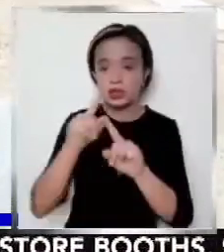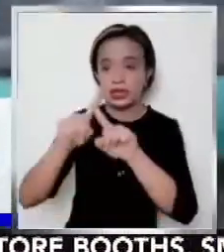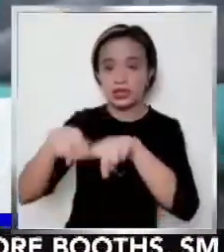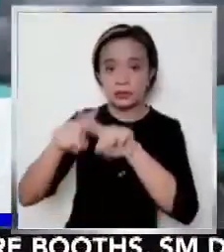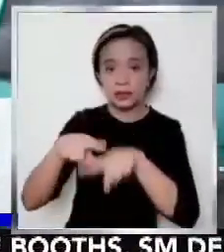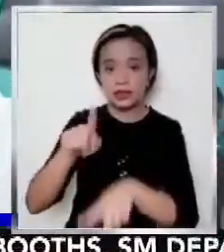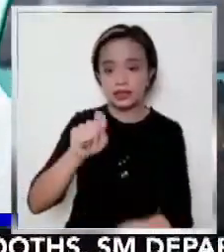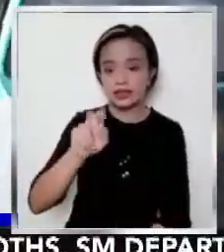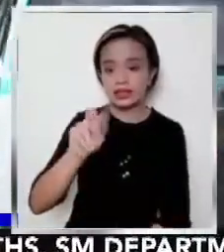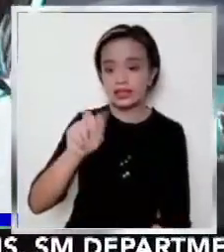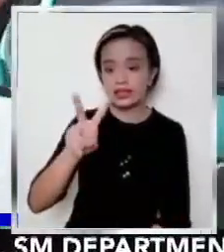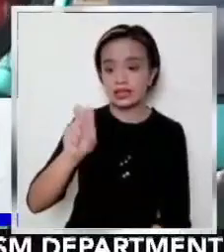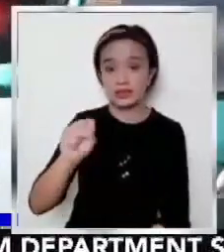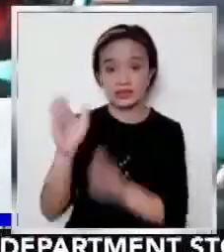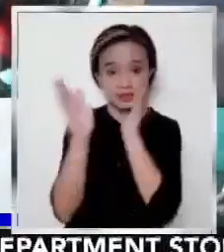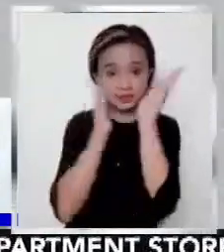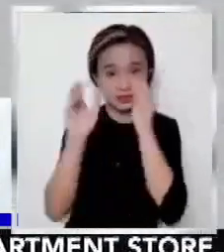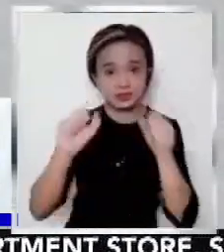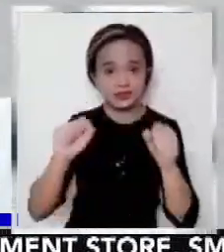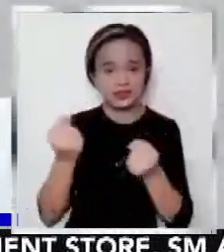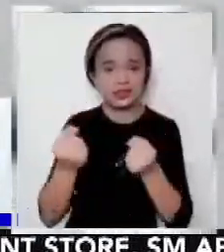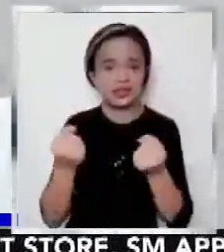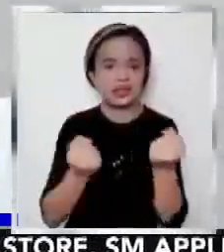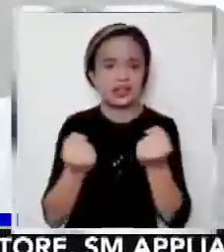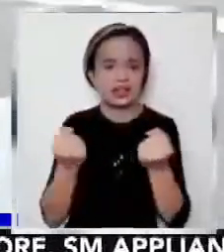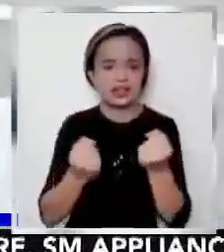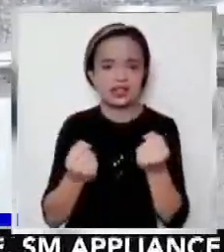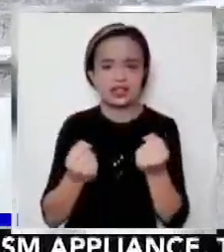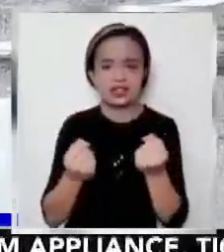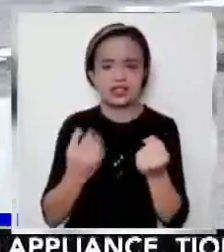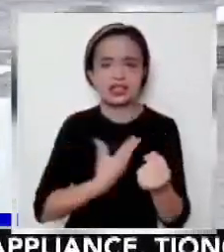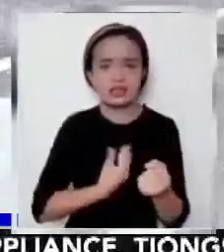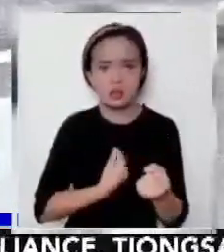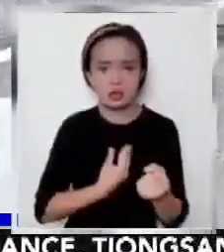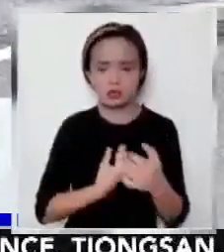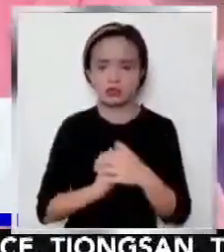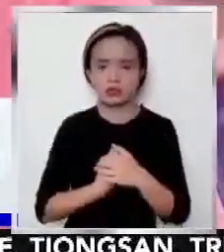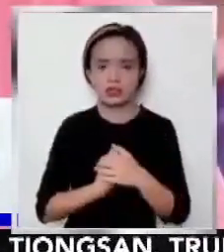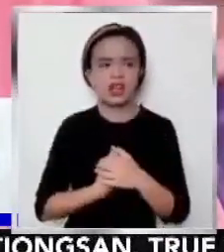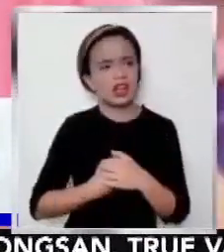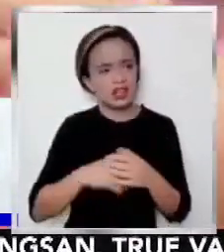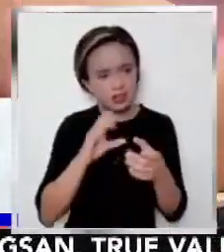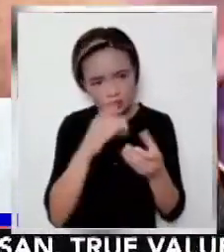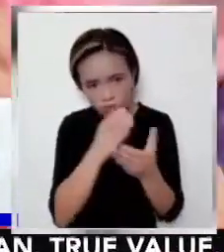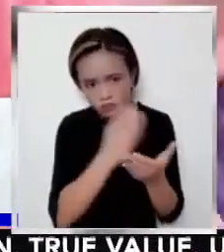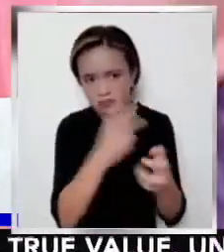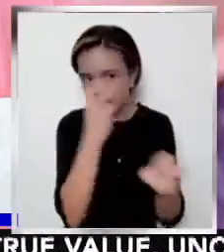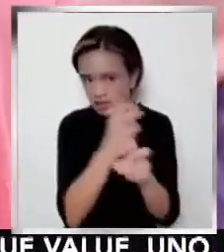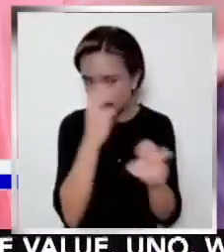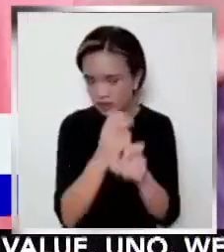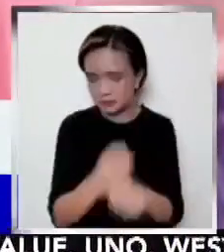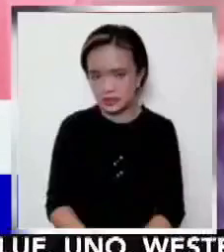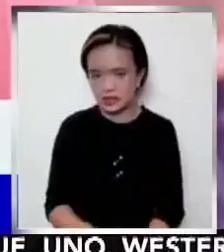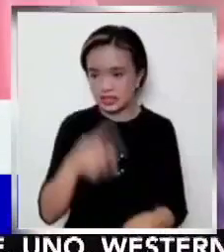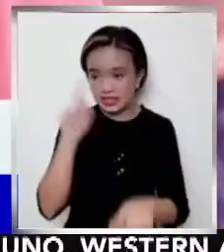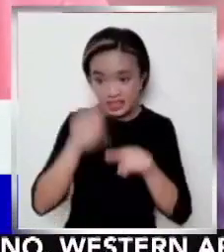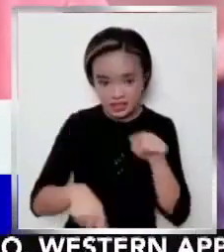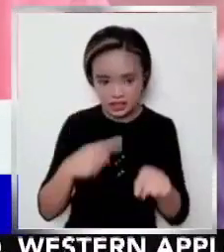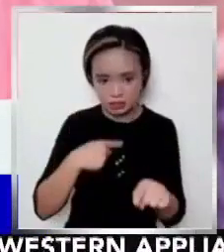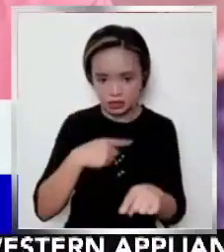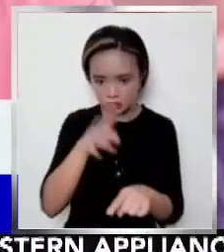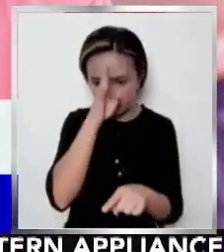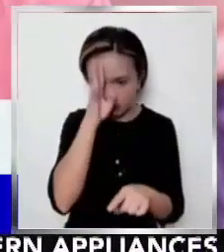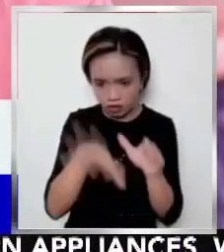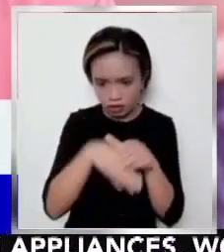kanilang pang-araw-araw na pangangailangan. Siyempre mahirap dahil hindi naman ako pwedeng makalabas basa-basa kay senior